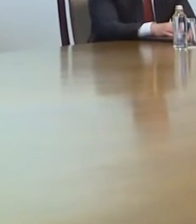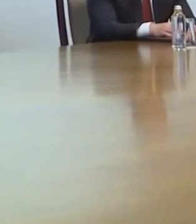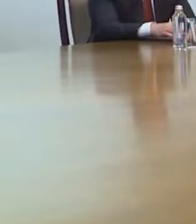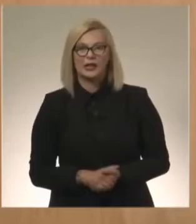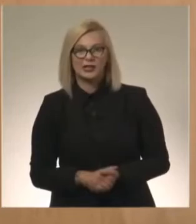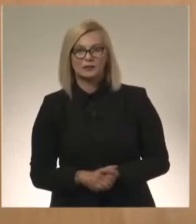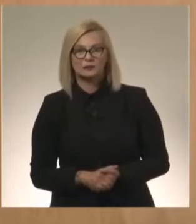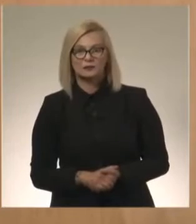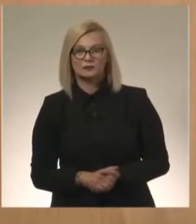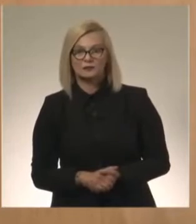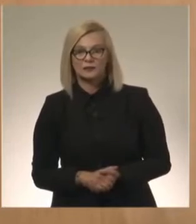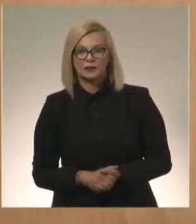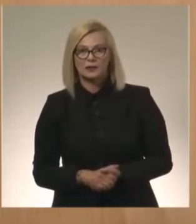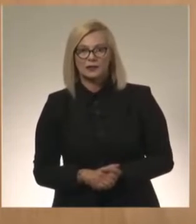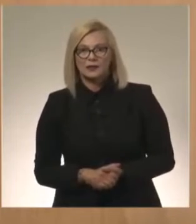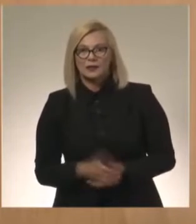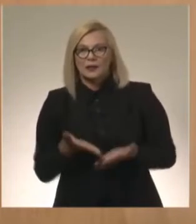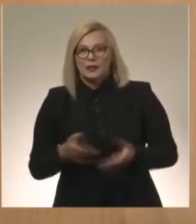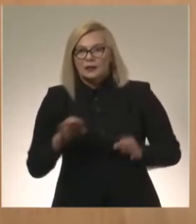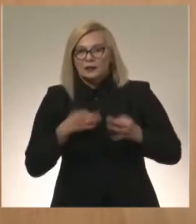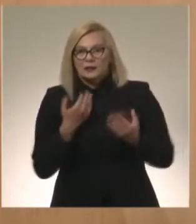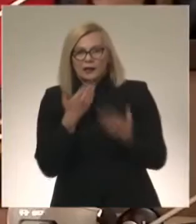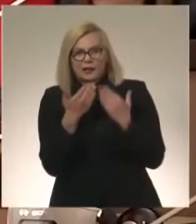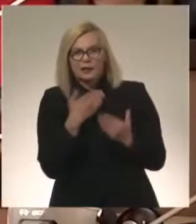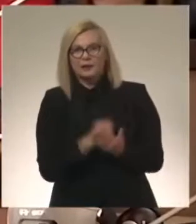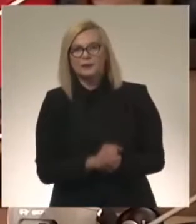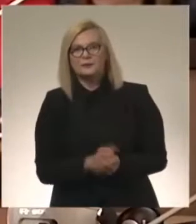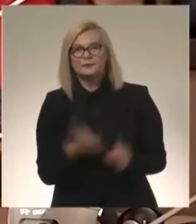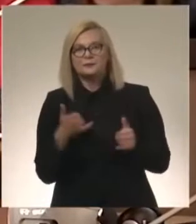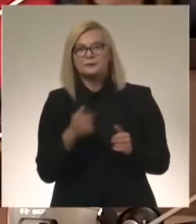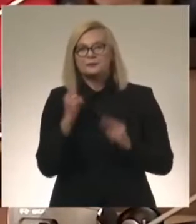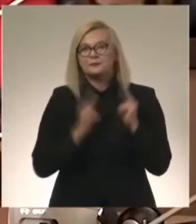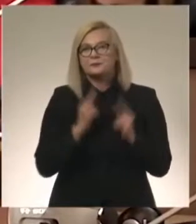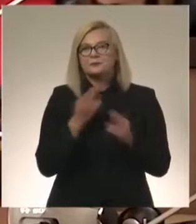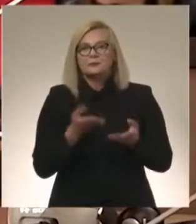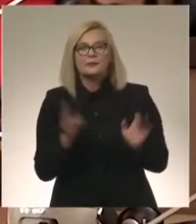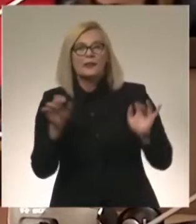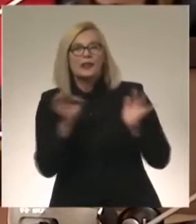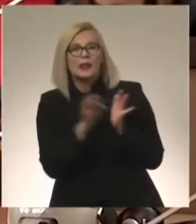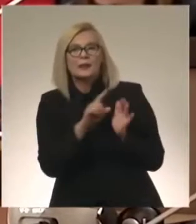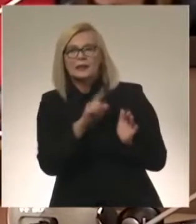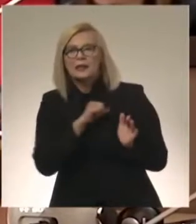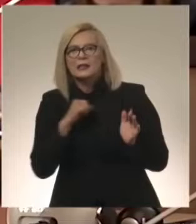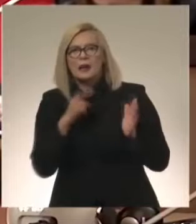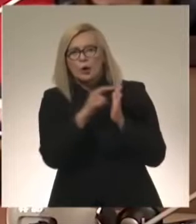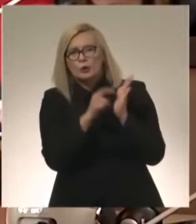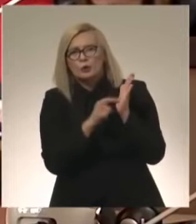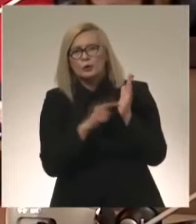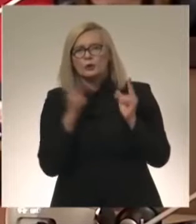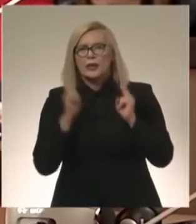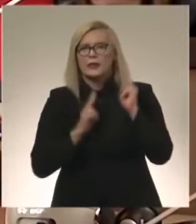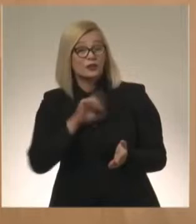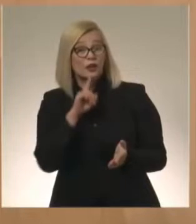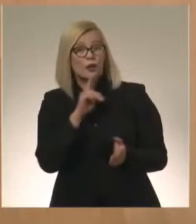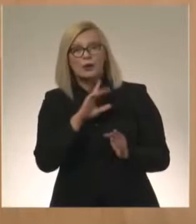ketë rezultate. Maqedonia e Veriut bën pjesë në familjen e BE-s dhe qeveria jonë dëshiron të arrij ky proces sa më